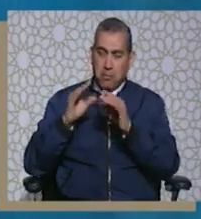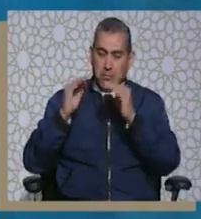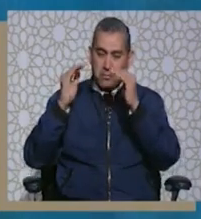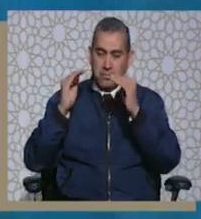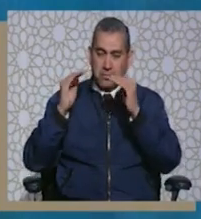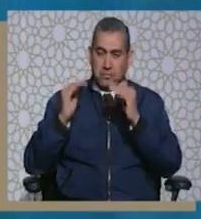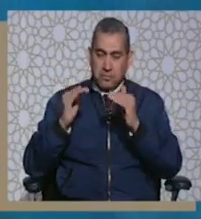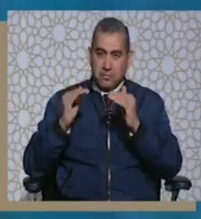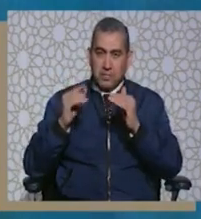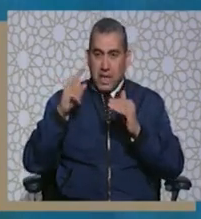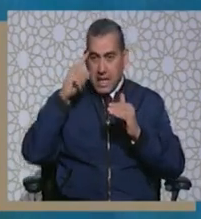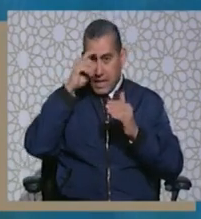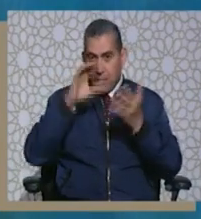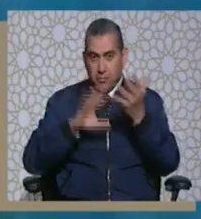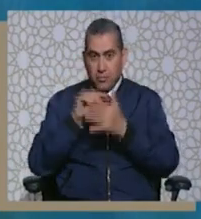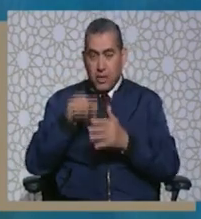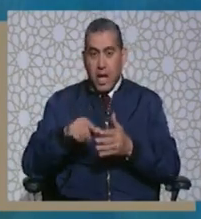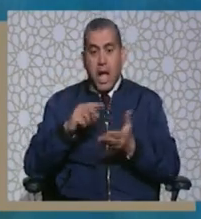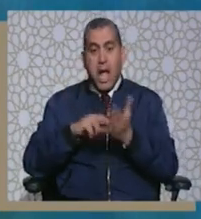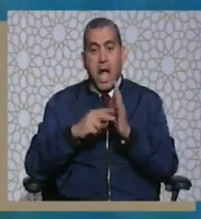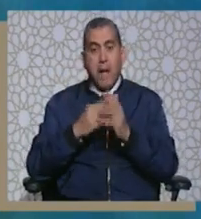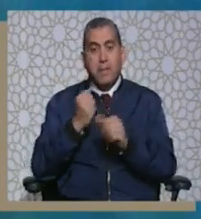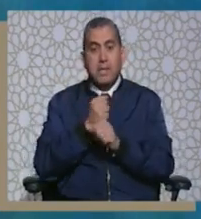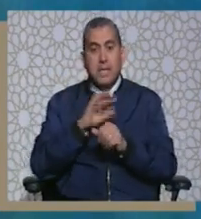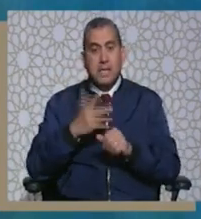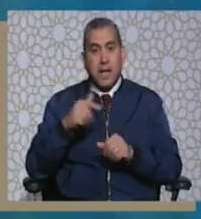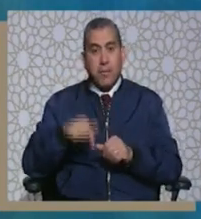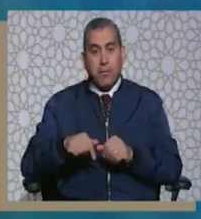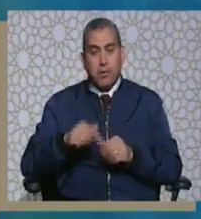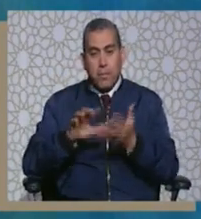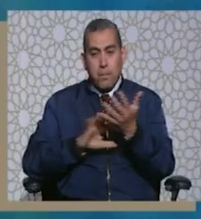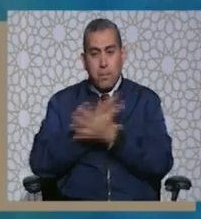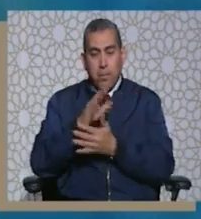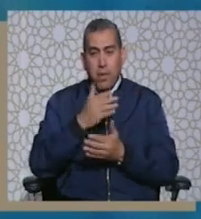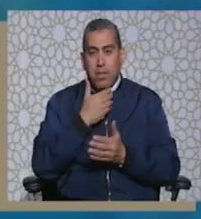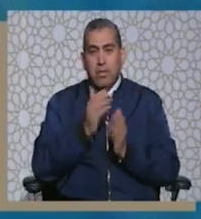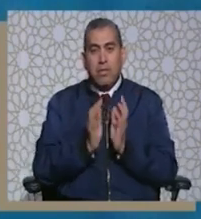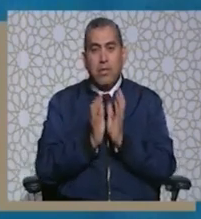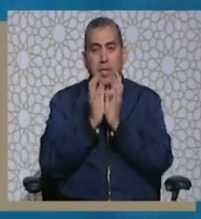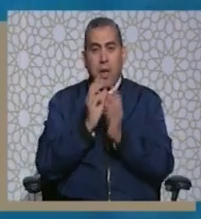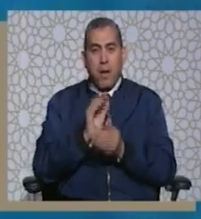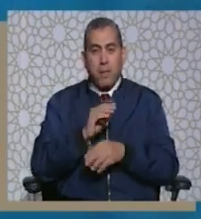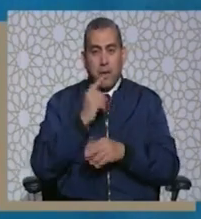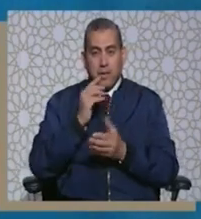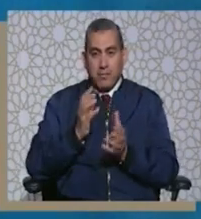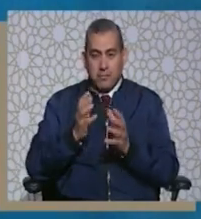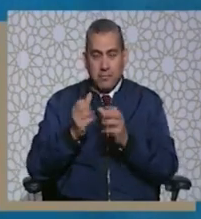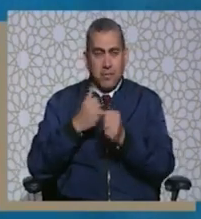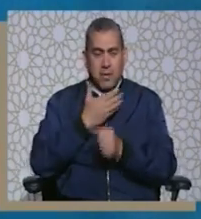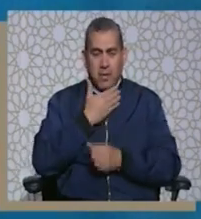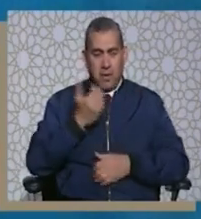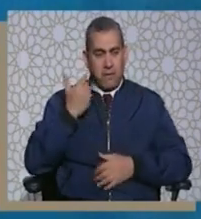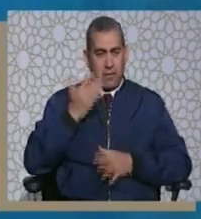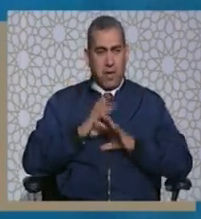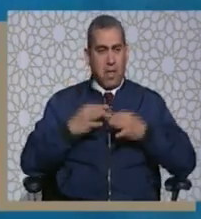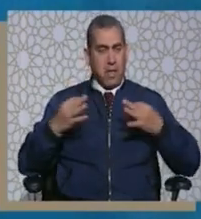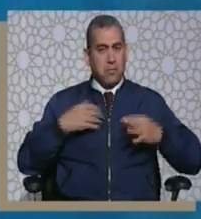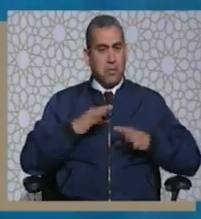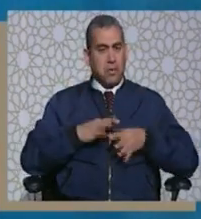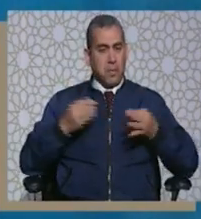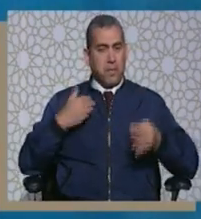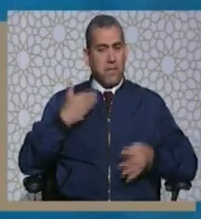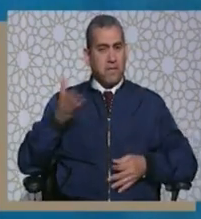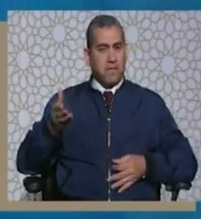الازمه ازاي نتعامل مع ده مع مشكله الضمان دي اللي بتهد